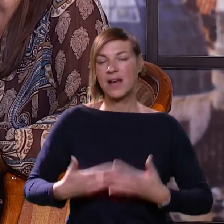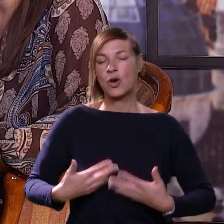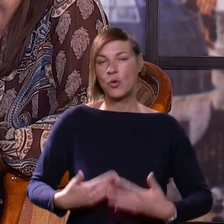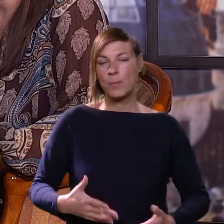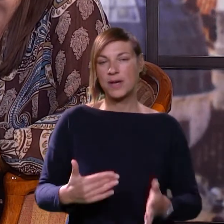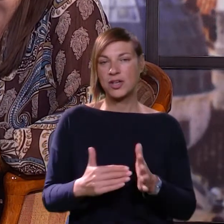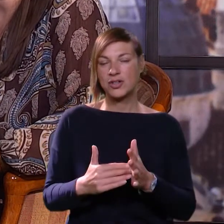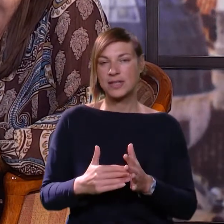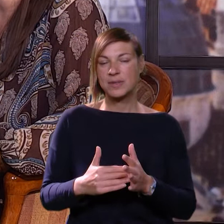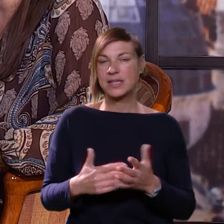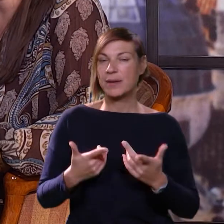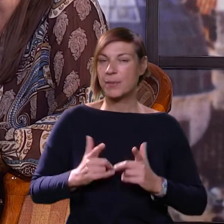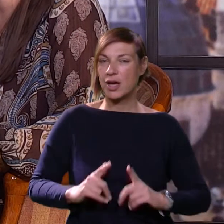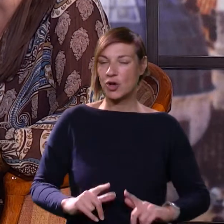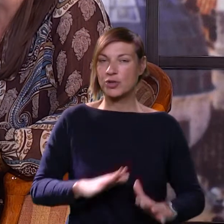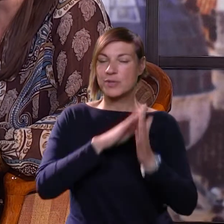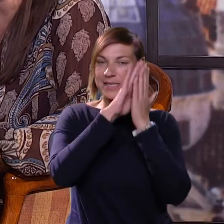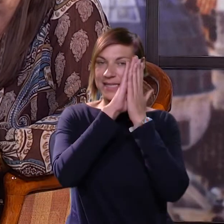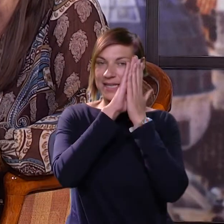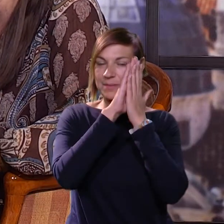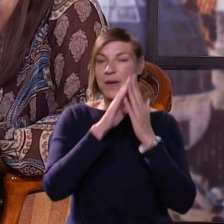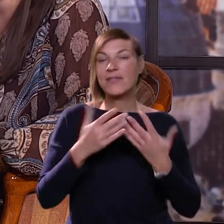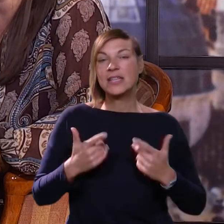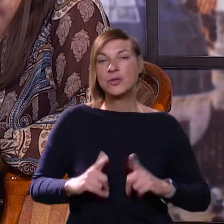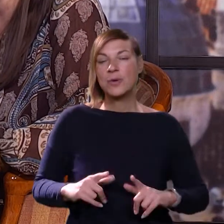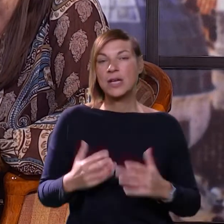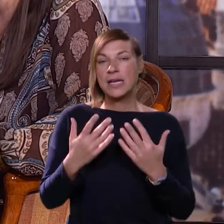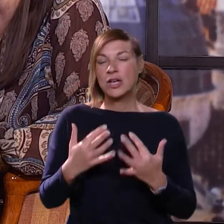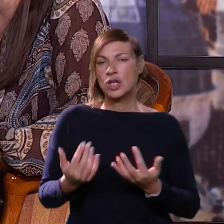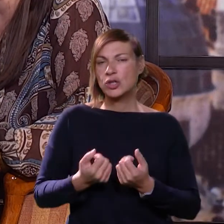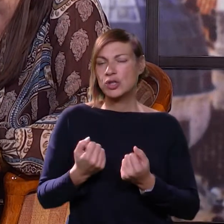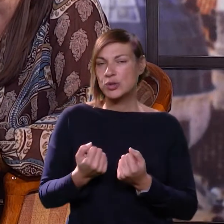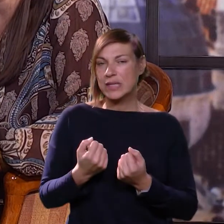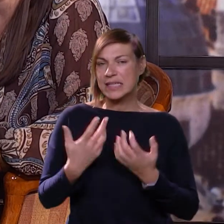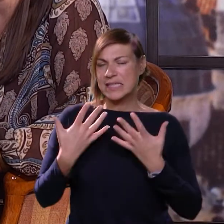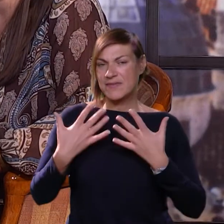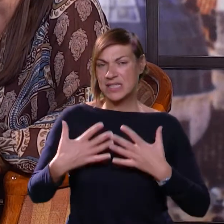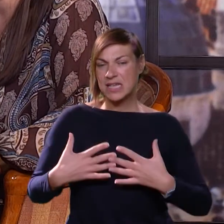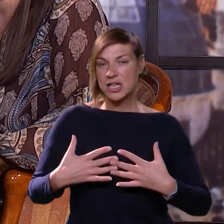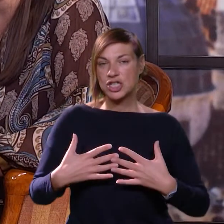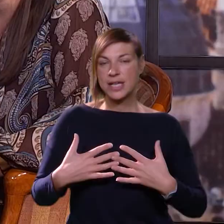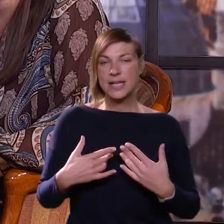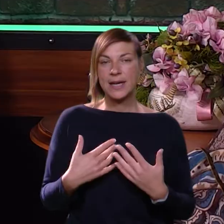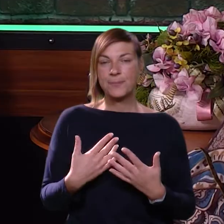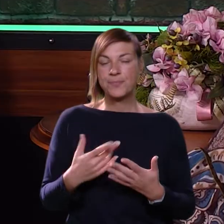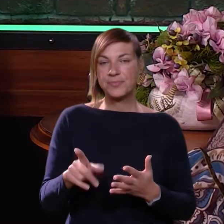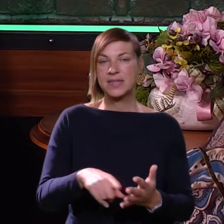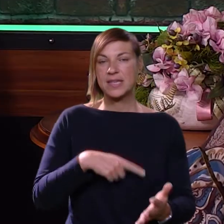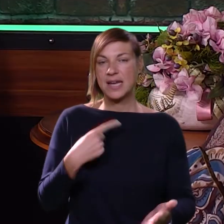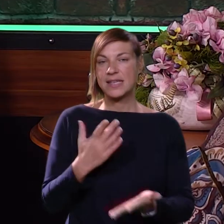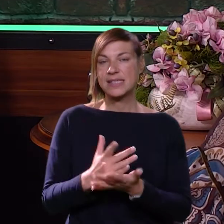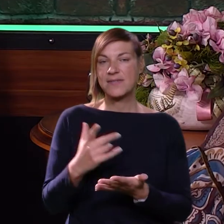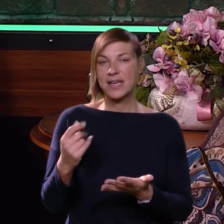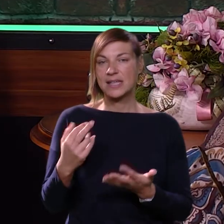bila umorna, onda ti je trebao baš onaj odmor lijepo za naspavat se i odmorit se. Koliko su intenzivna bila ta zračenja? A zračenje u stvari